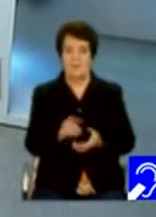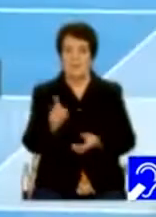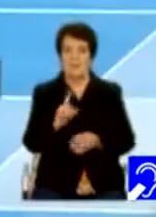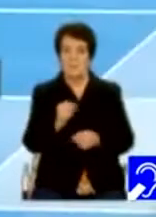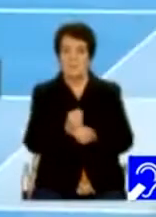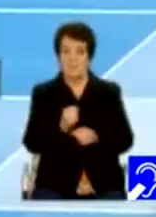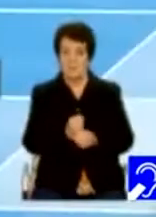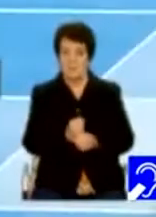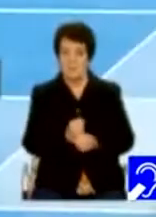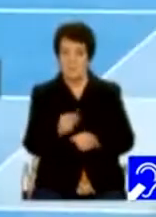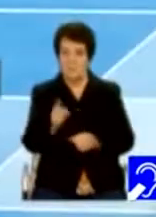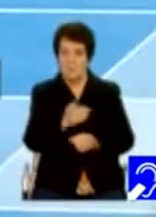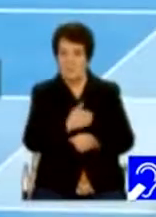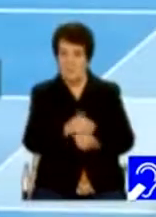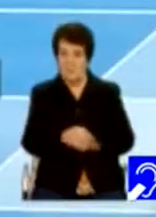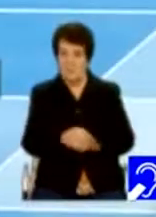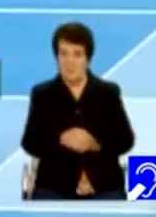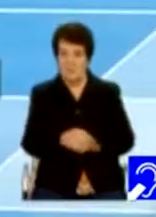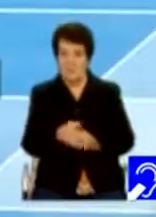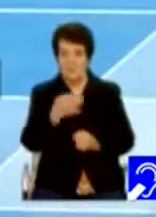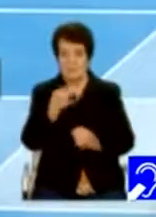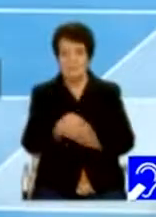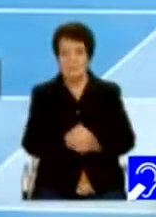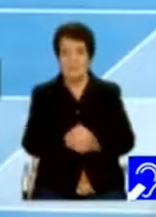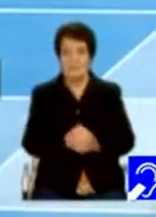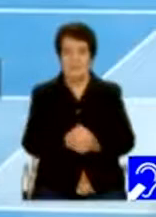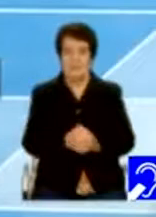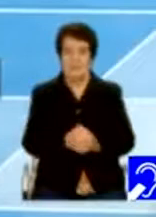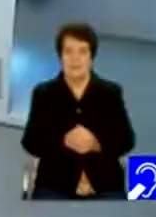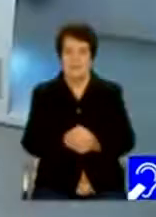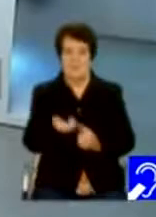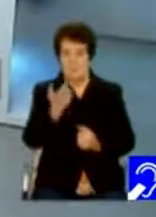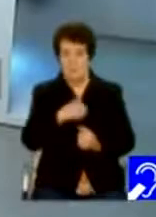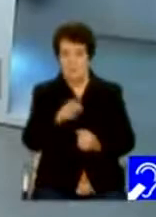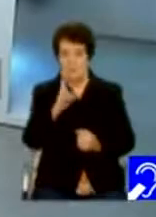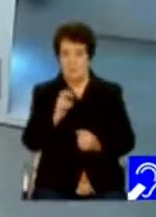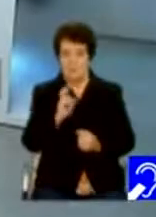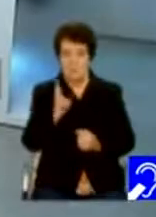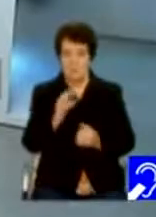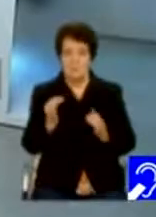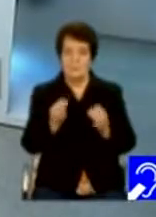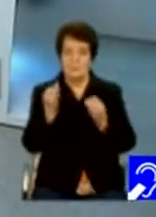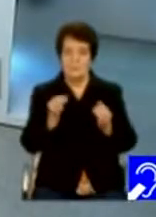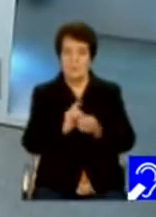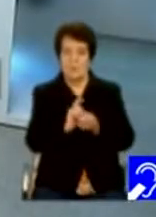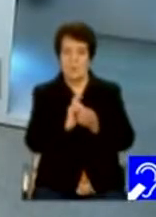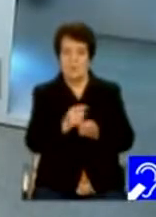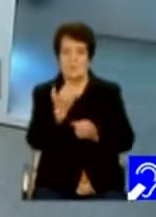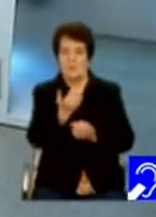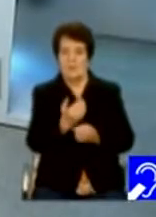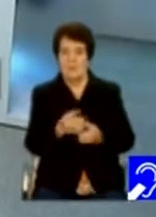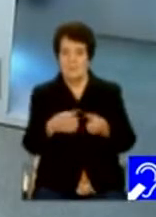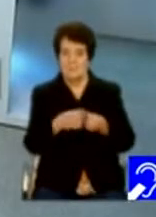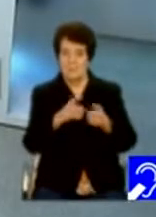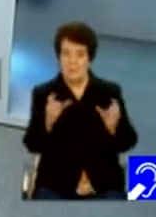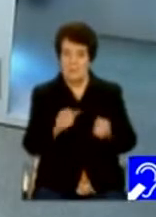dumneavoastră răspundeți ce vreți. Dar vă asumați. Răspunde domnul și fumează. Domnul Costiuc, mie nu mă interesează lupta voastră care aveți în partid.